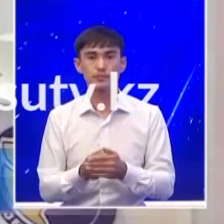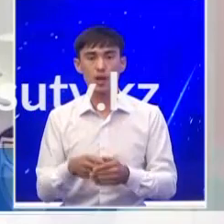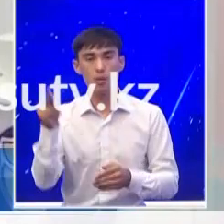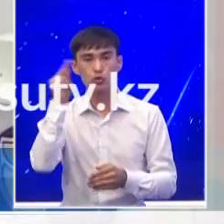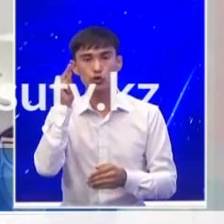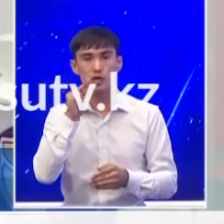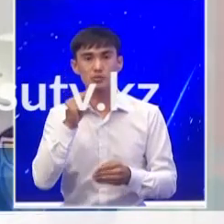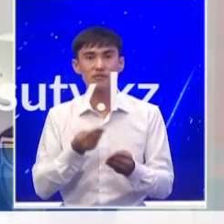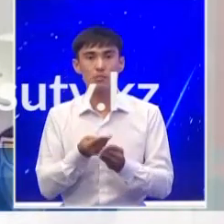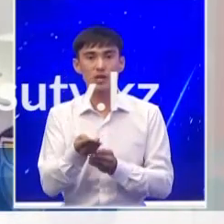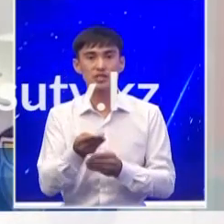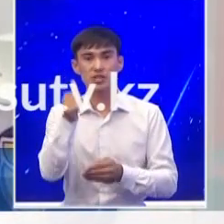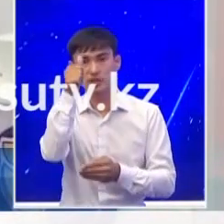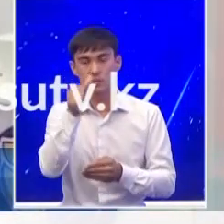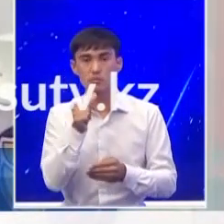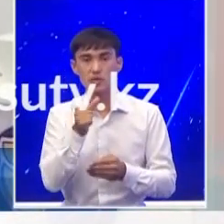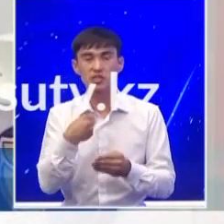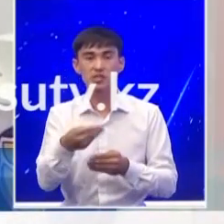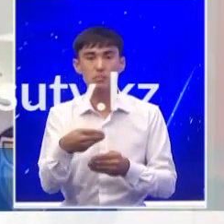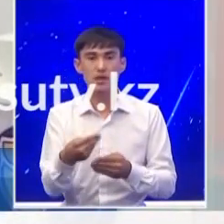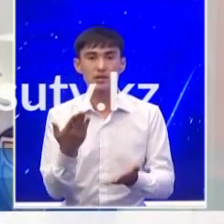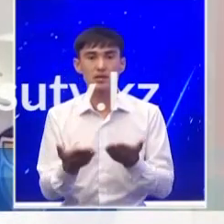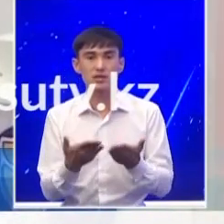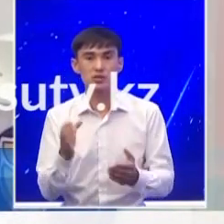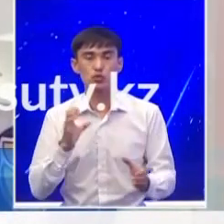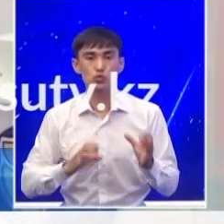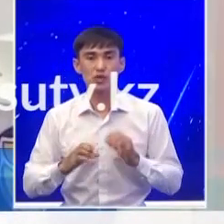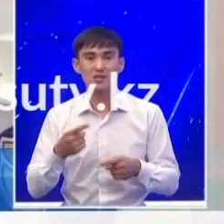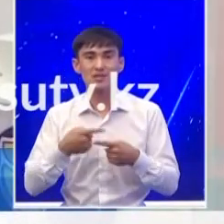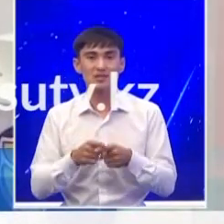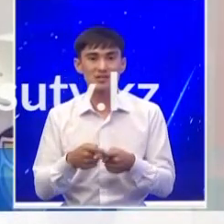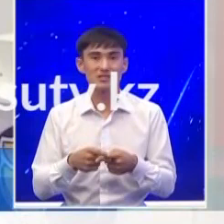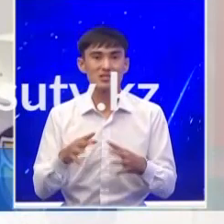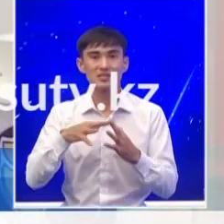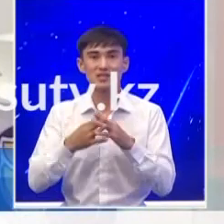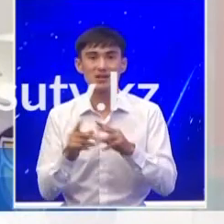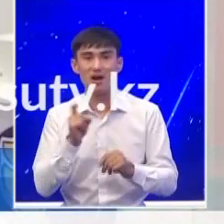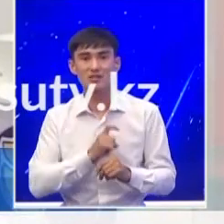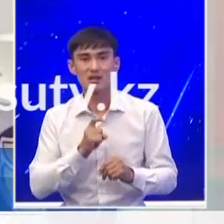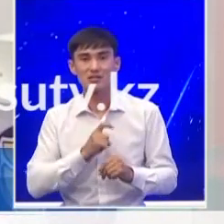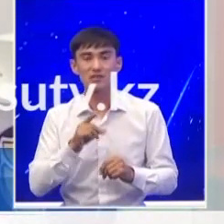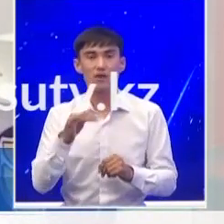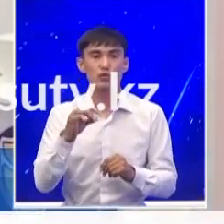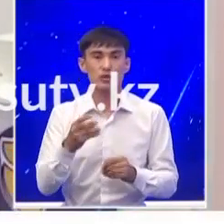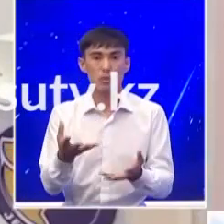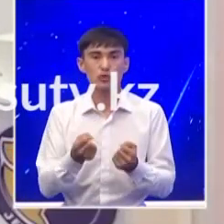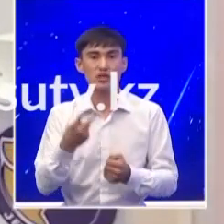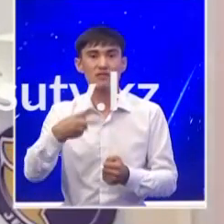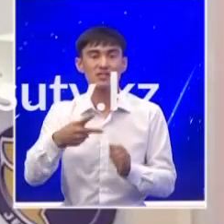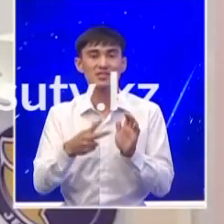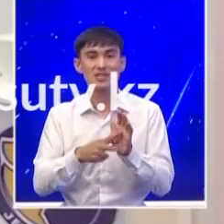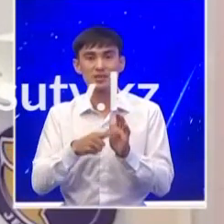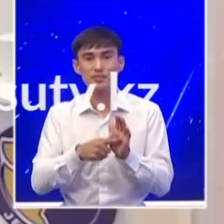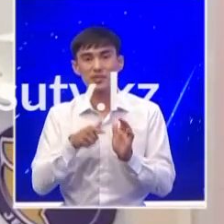Обучающимся выплачивается ежемесячная стипендия. Если студенты технического и сельскохозяйственного факультета получают 27